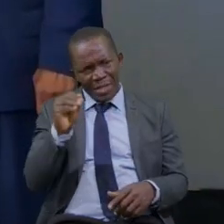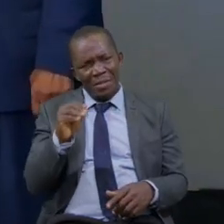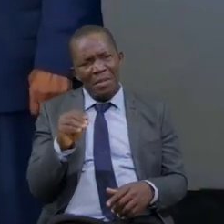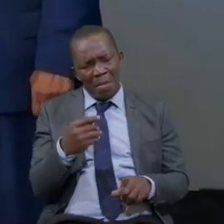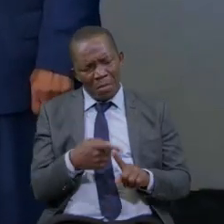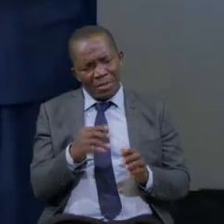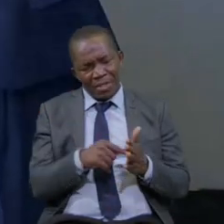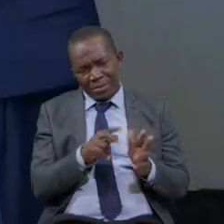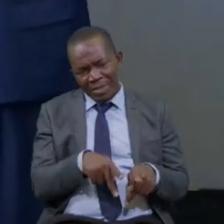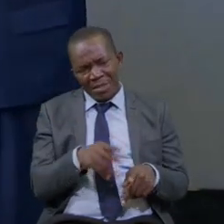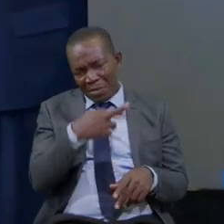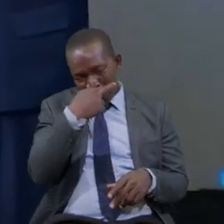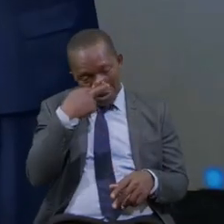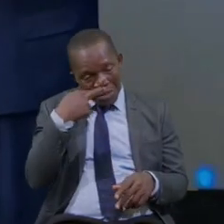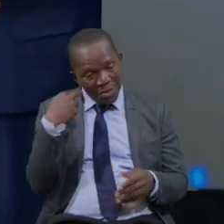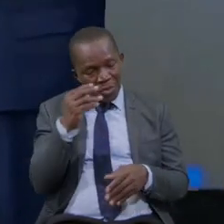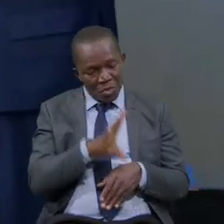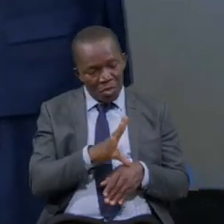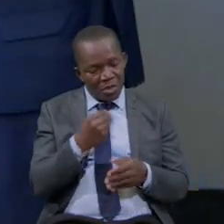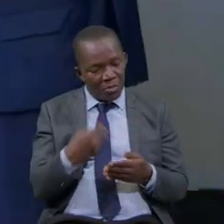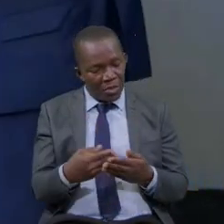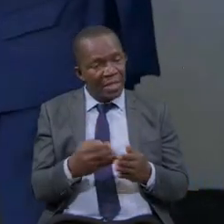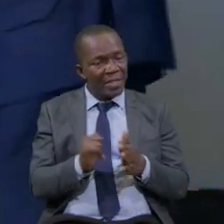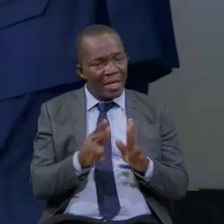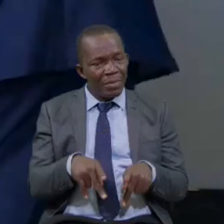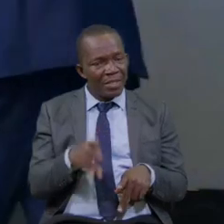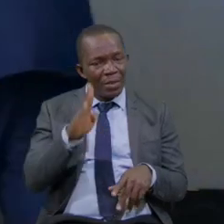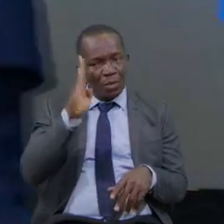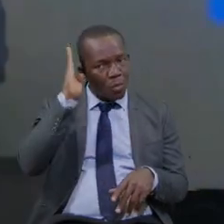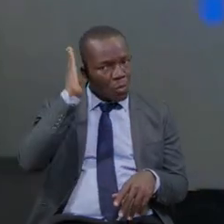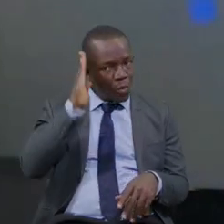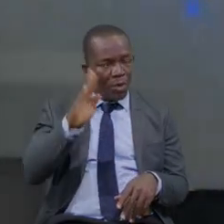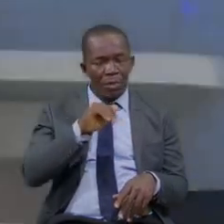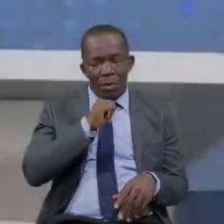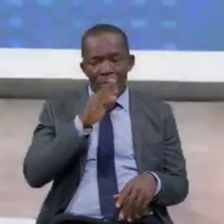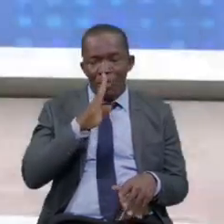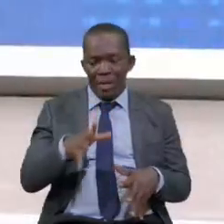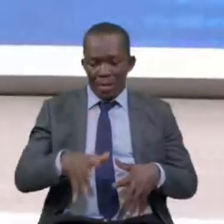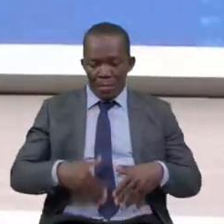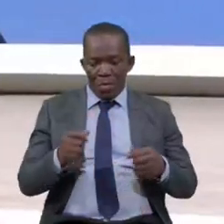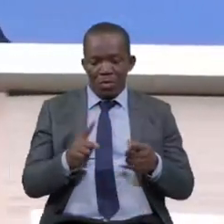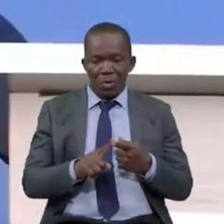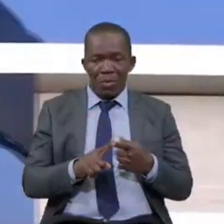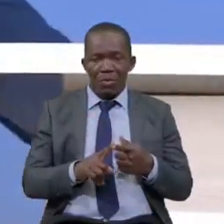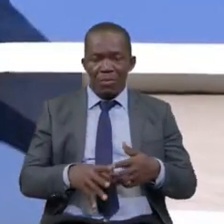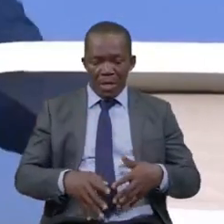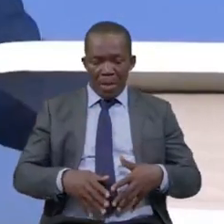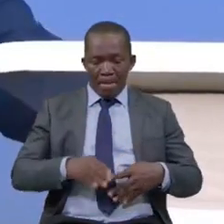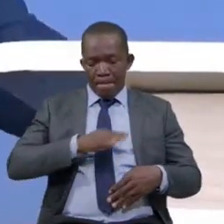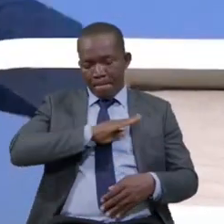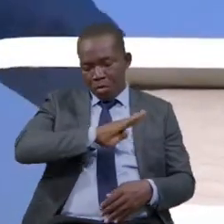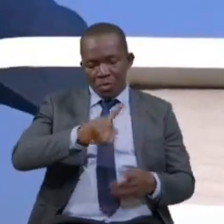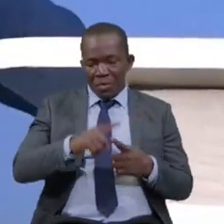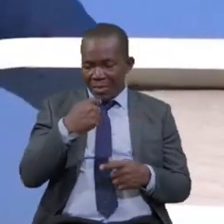mes imitateurs. S'il se fâchait à moindre chose et